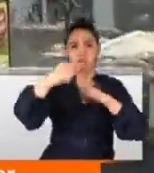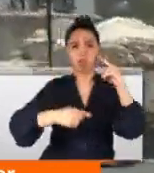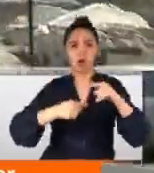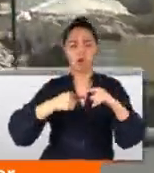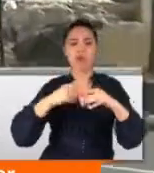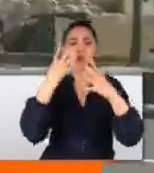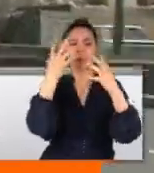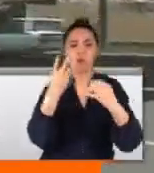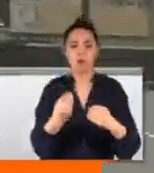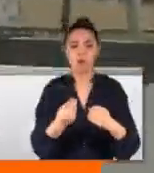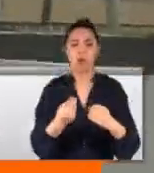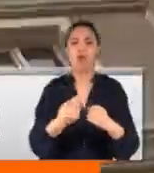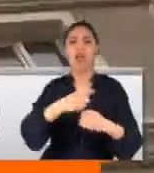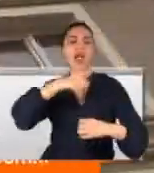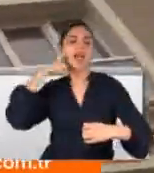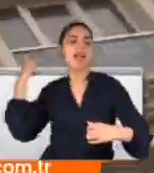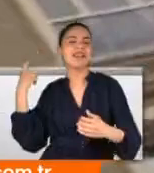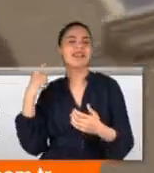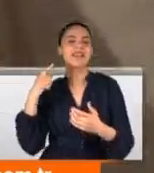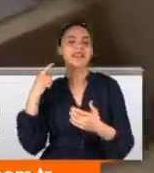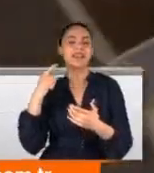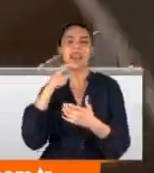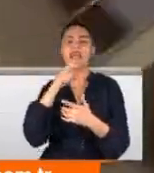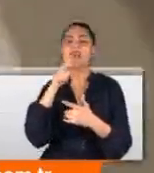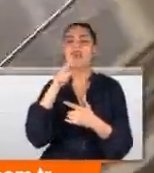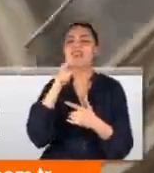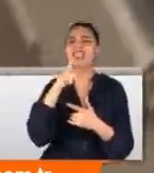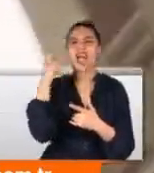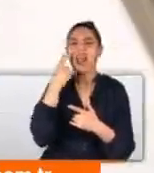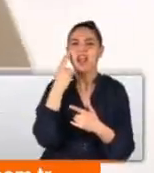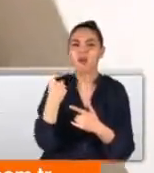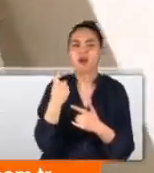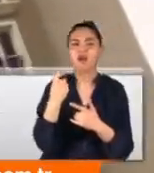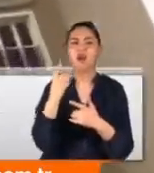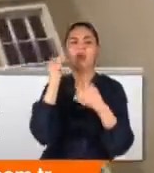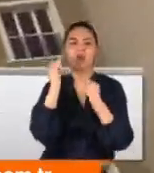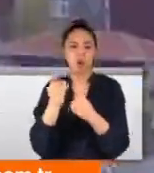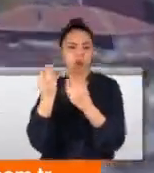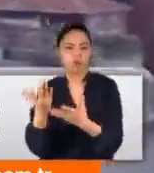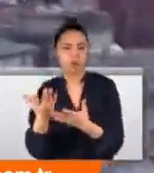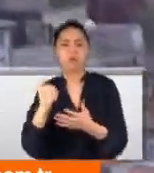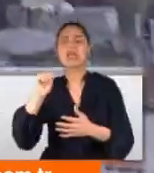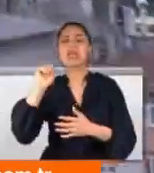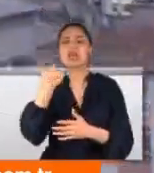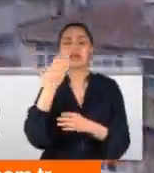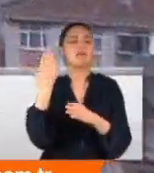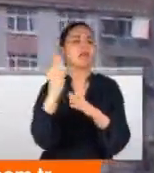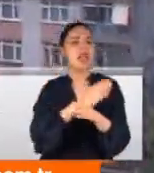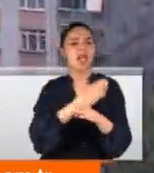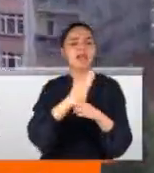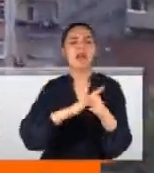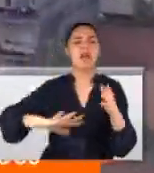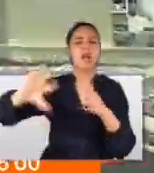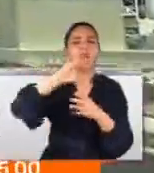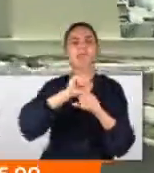ecdat mirasına gerçekten çok hoyrat davranılmış, nice güzel eserler yerle